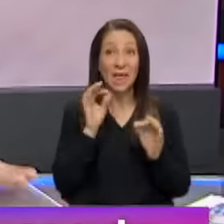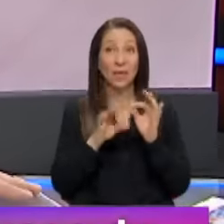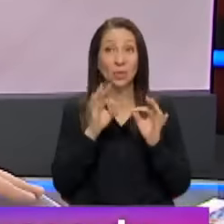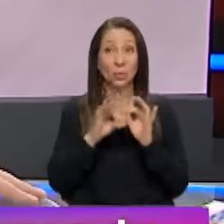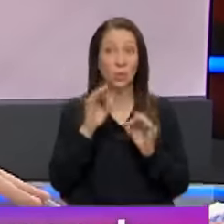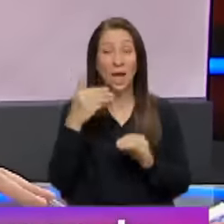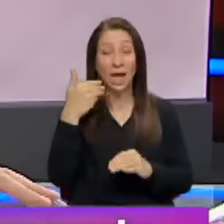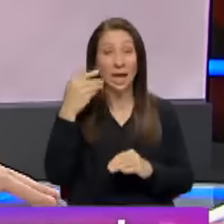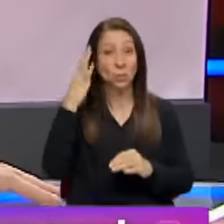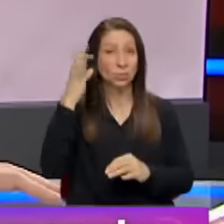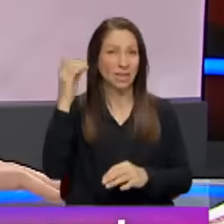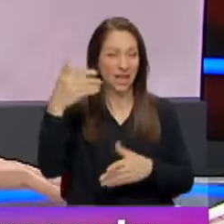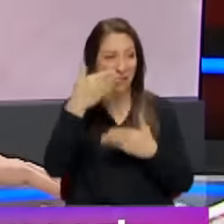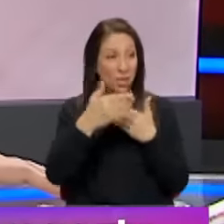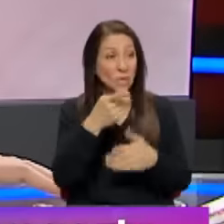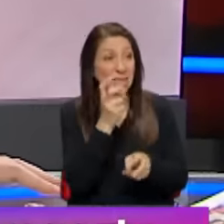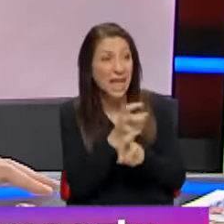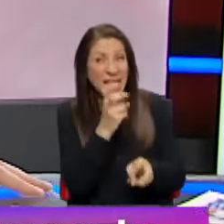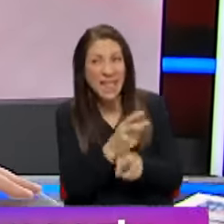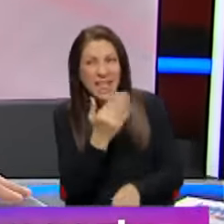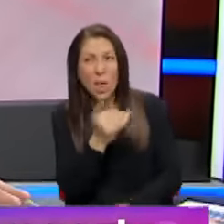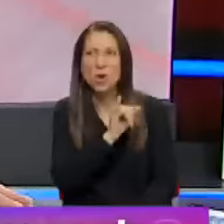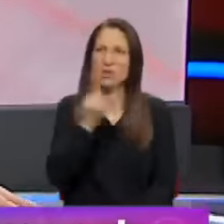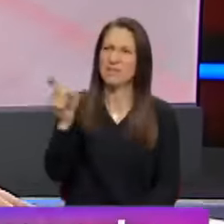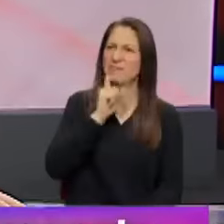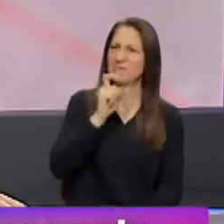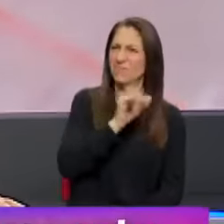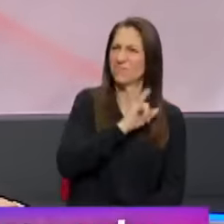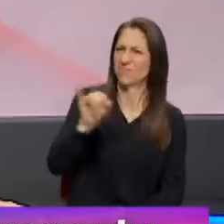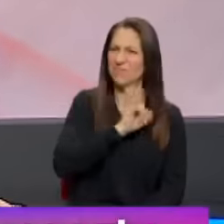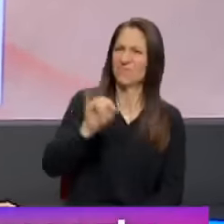bunu anlattığında felaket tellalları denilmişti.